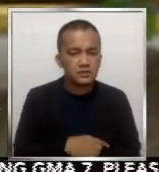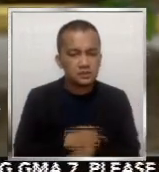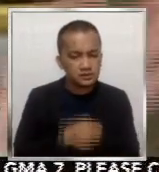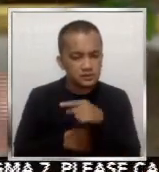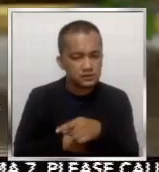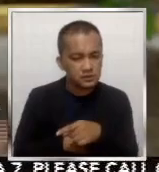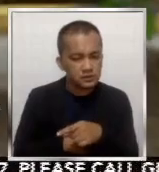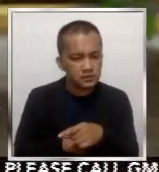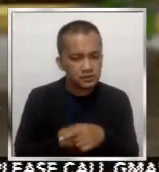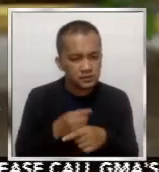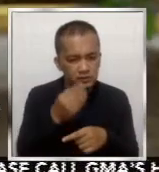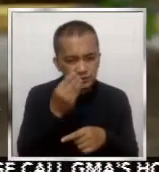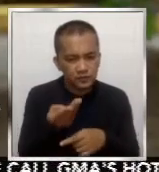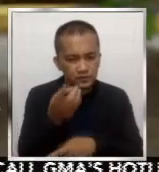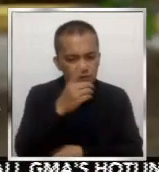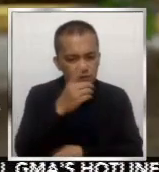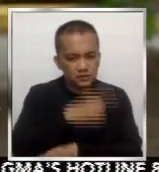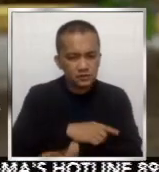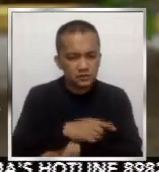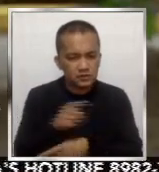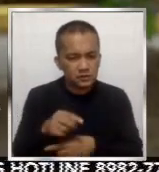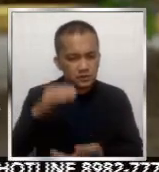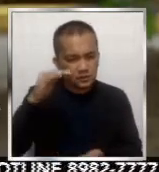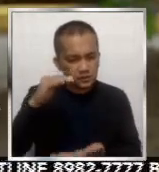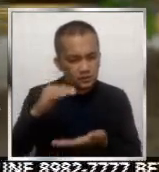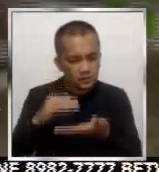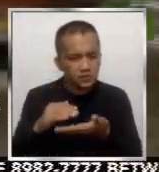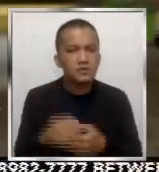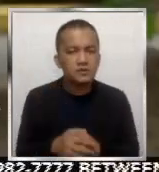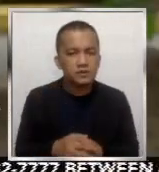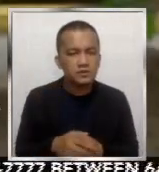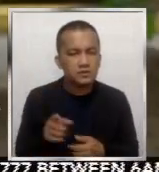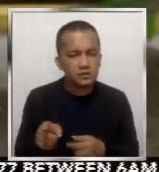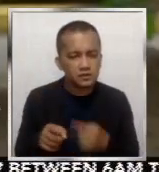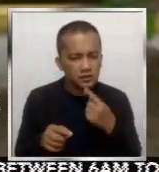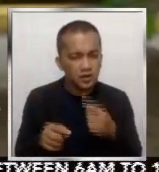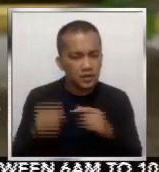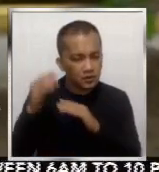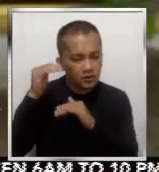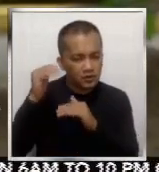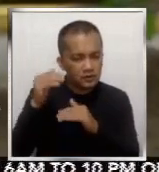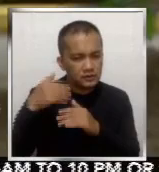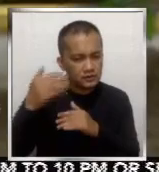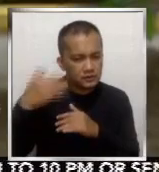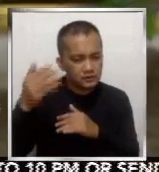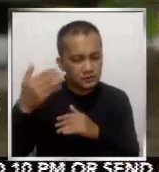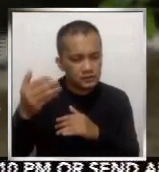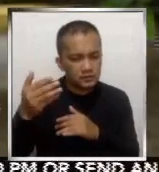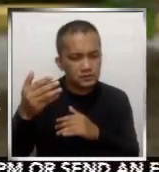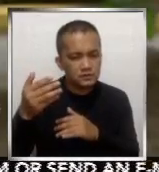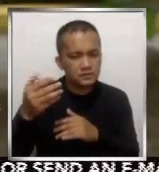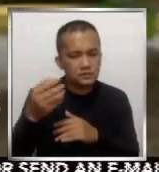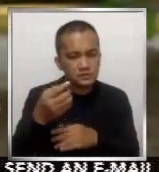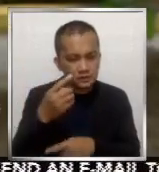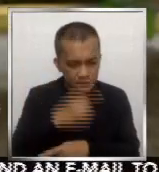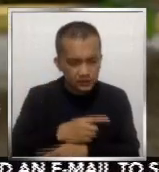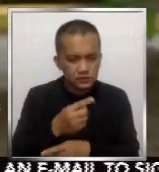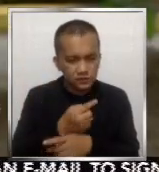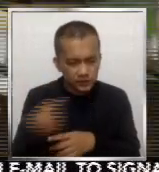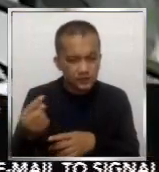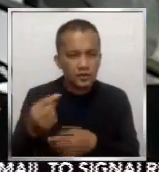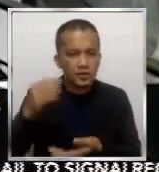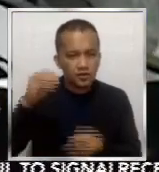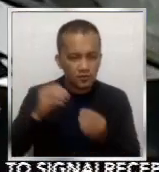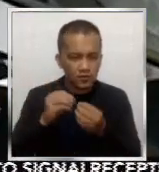days, actually medyo nag-decrease siya, which is good. And we are hoping na in the next few couple of days, weeks and months, mababawasan pa siya